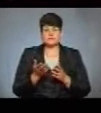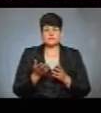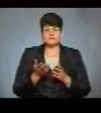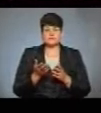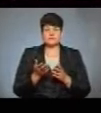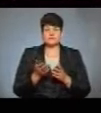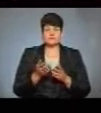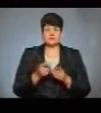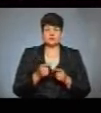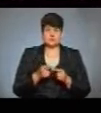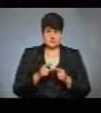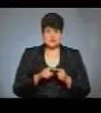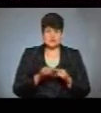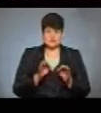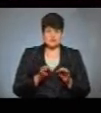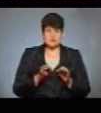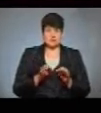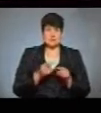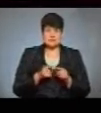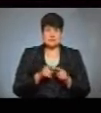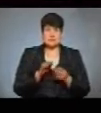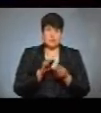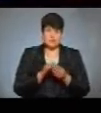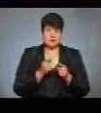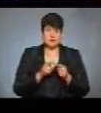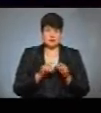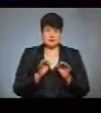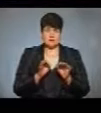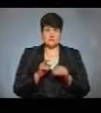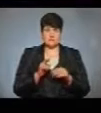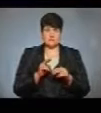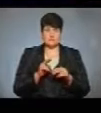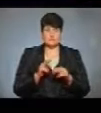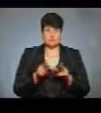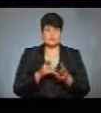знати, чи це буде правильно чи неправильно. Це правильно, це могила. Відправити тут і будувати.